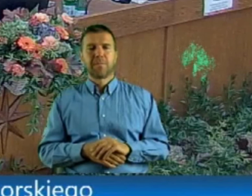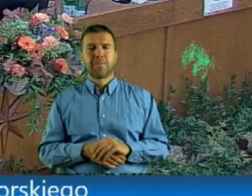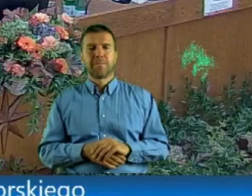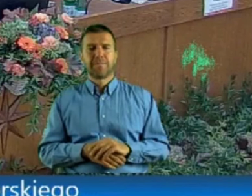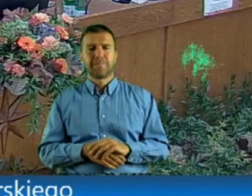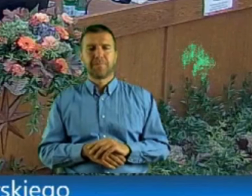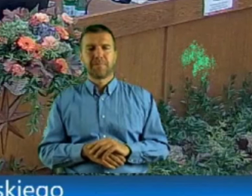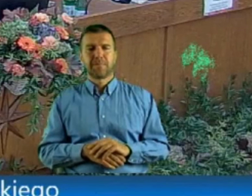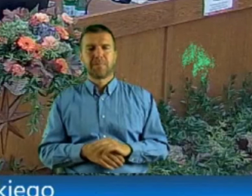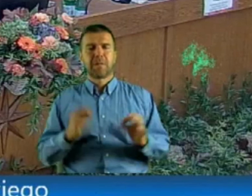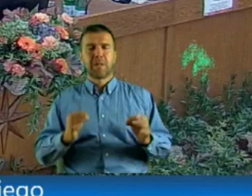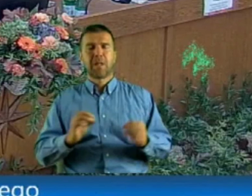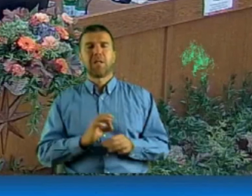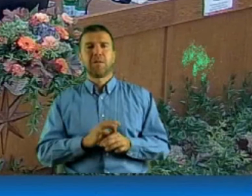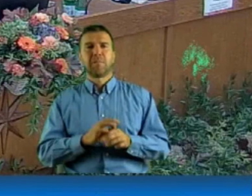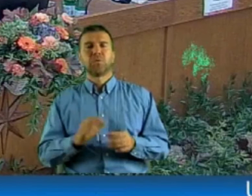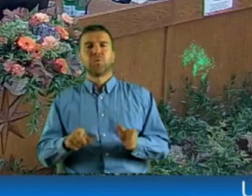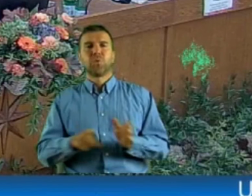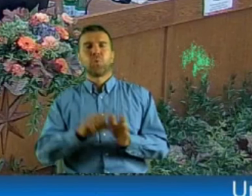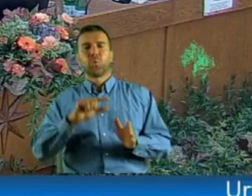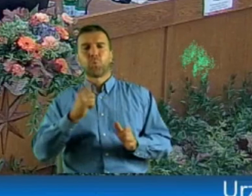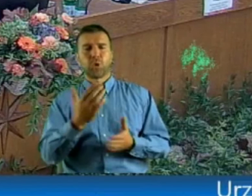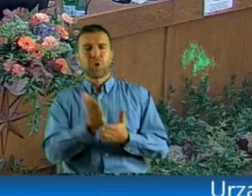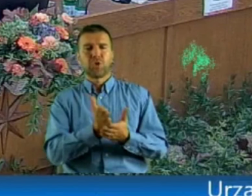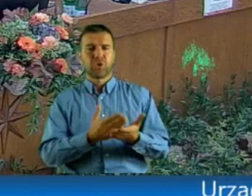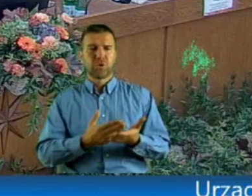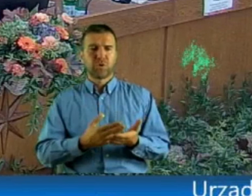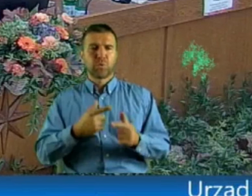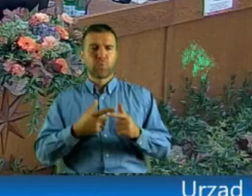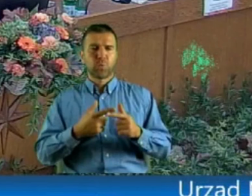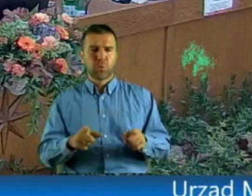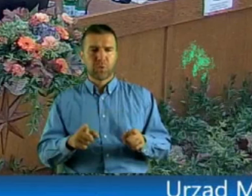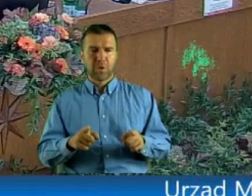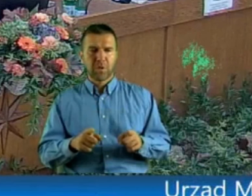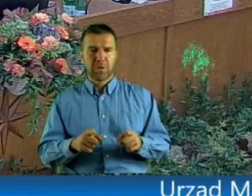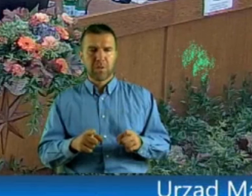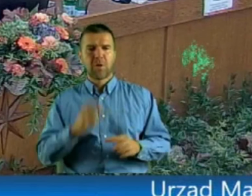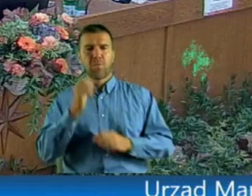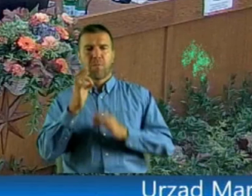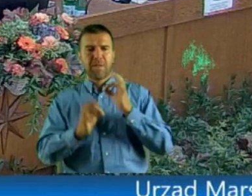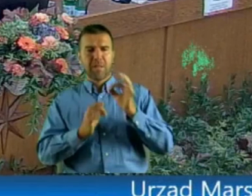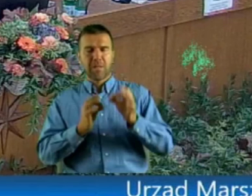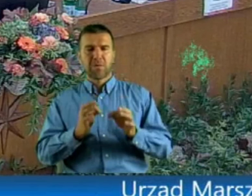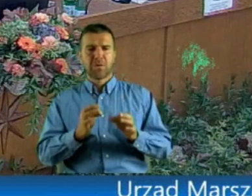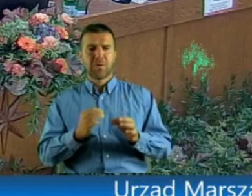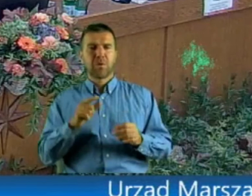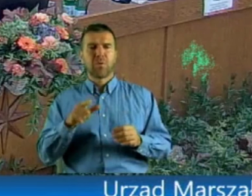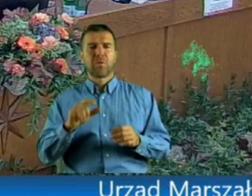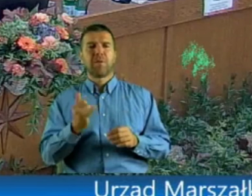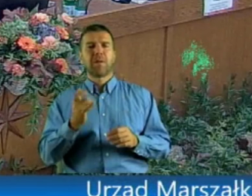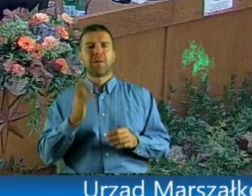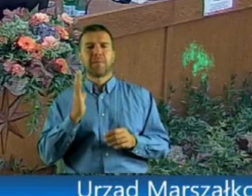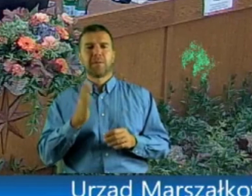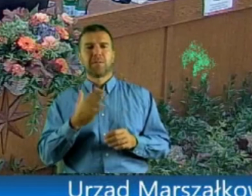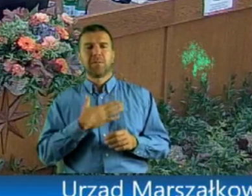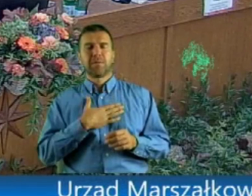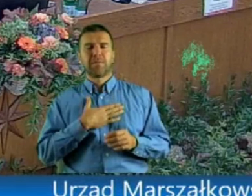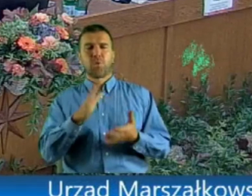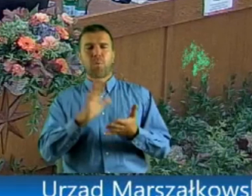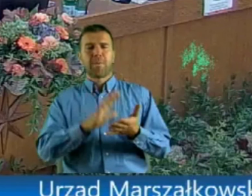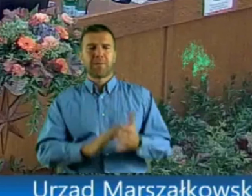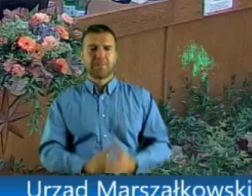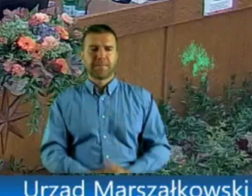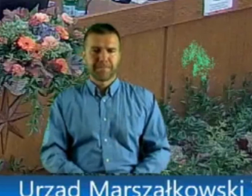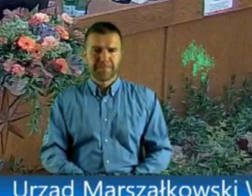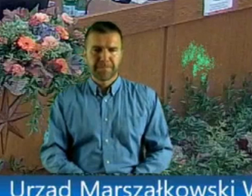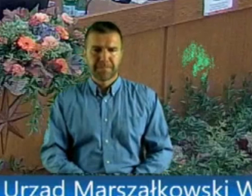do właśnie mojej drugiej części wypowiedzi, dosłownie krótkiej, bardzo krótkiej prezentacji, powiedzieć o tym, jaki mam pomysł. Czyli